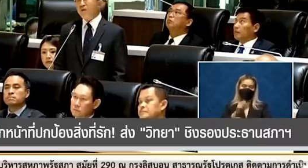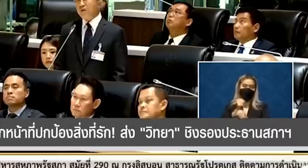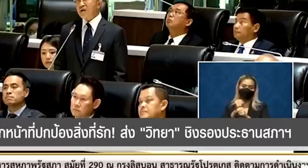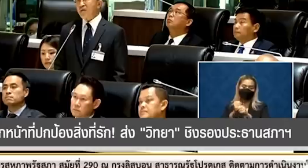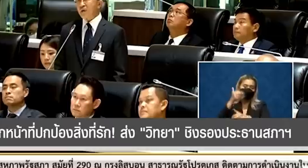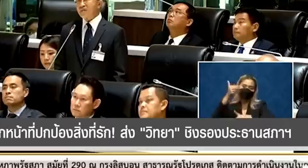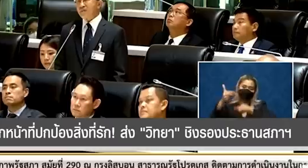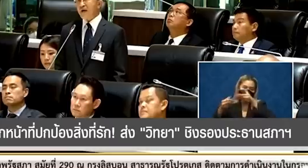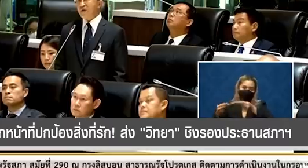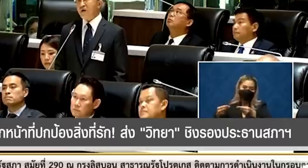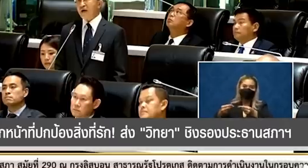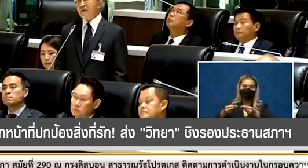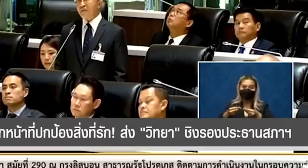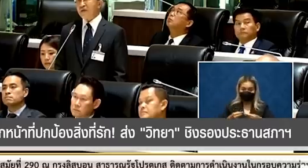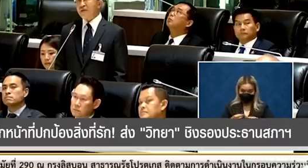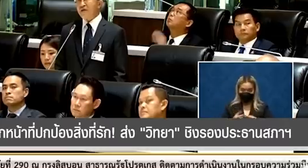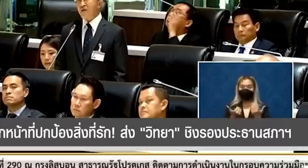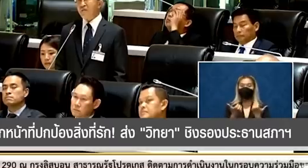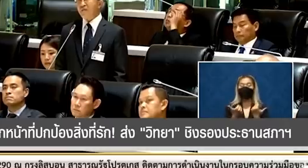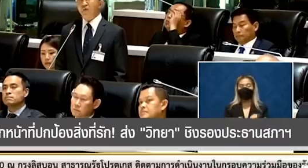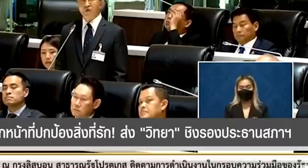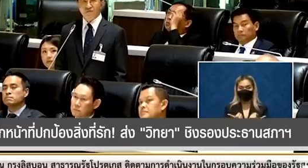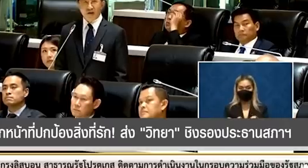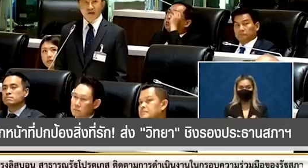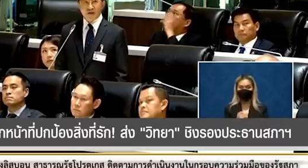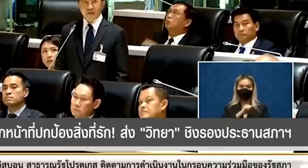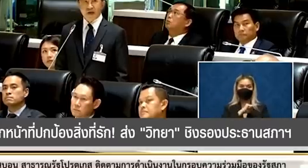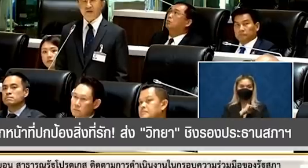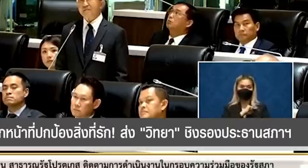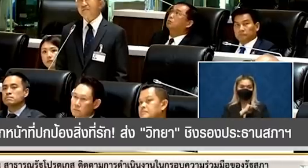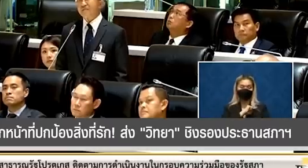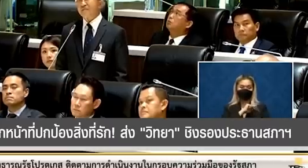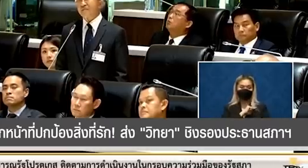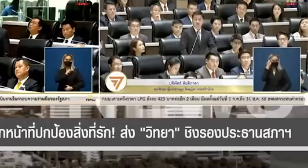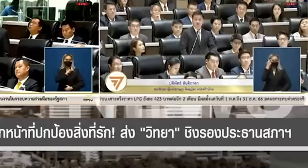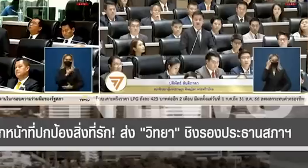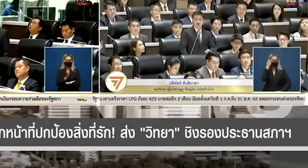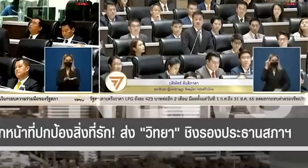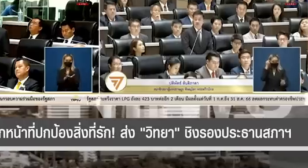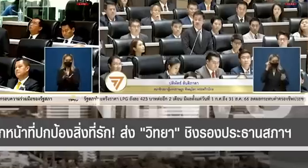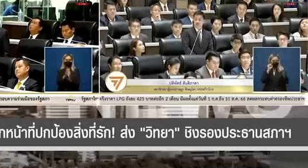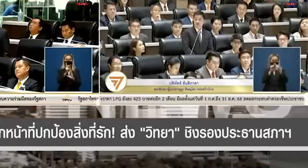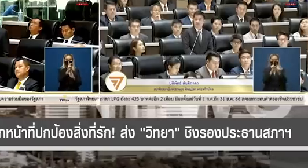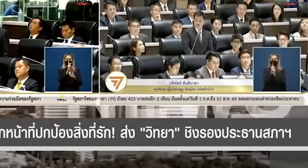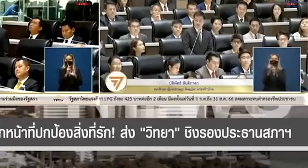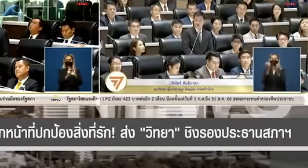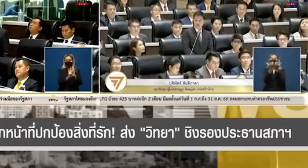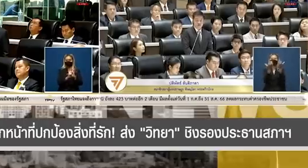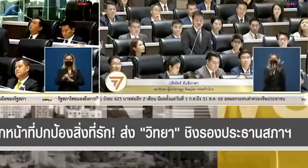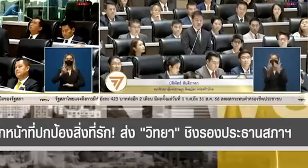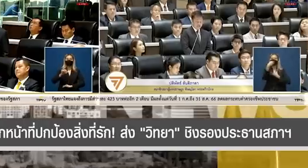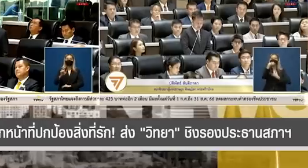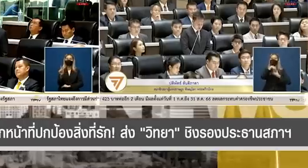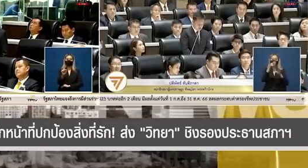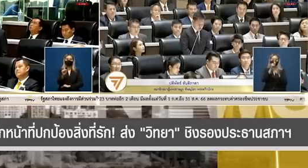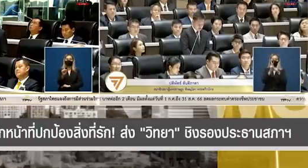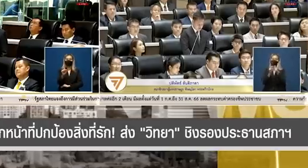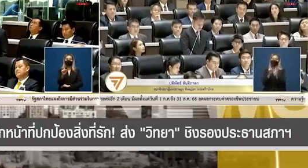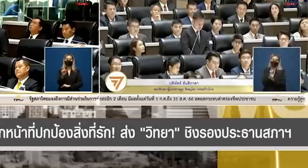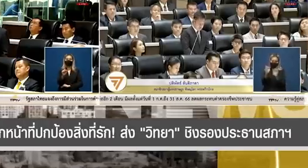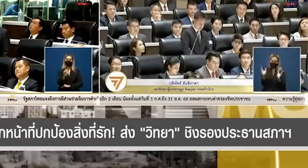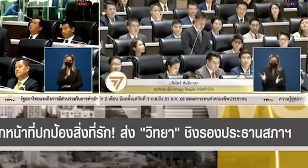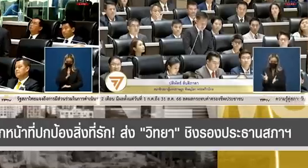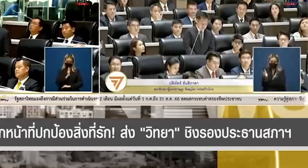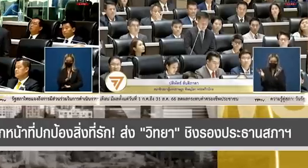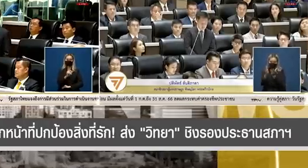าชิกจากพรรคก้าวไกลดำลงตำแหน่งนี้และประธานถามว่าใครจะเสนอชื่อสมาชิกท่านอื่นหรือไม่ไม่มีความเคลื่อนไหว